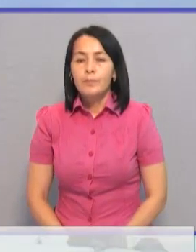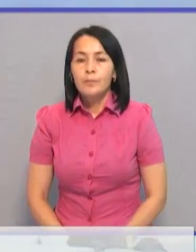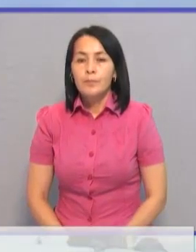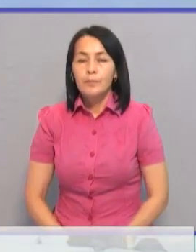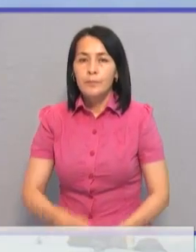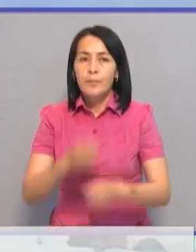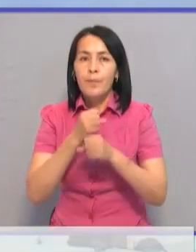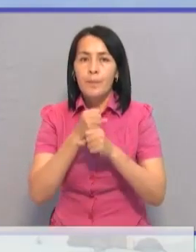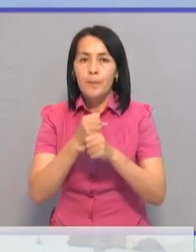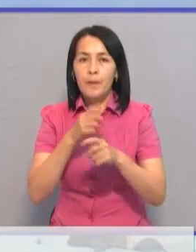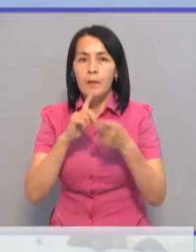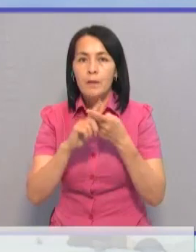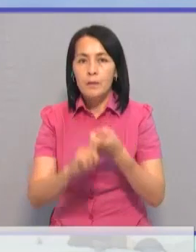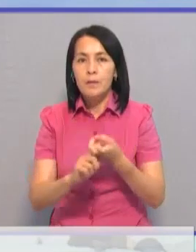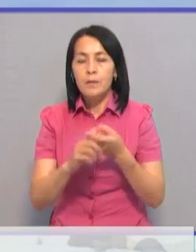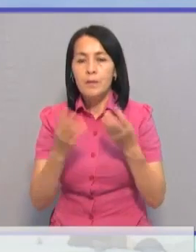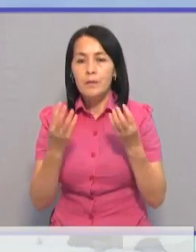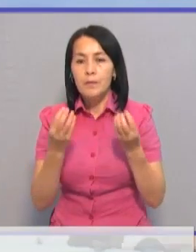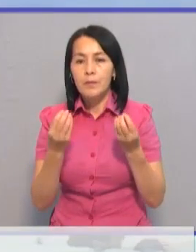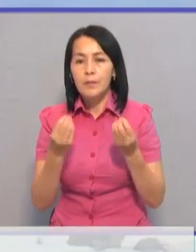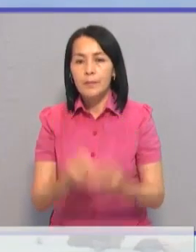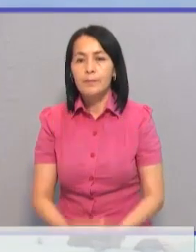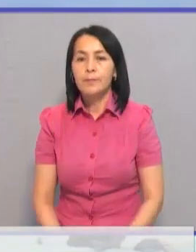қаталдыққа байланысты сондай